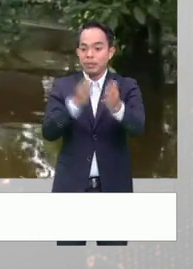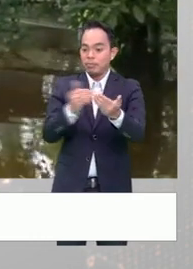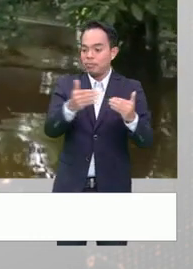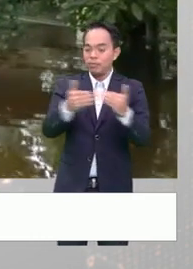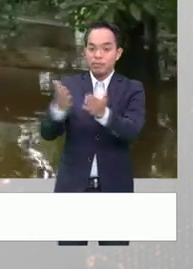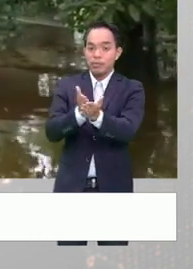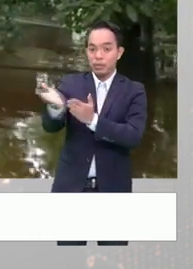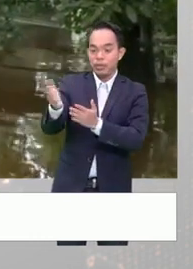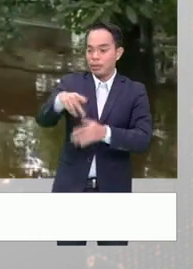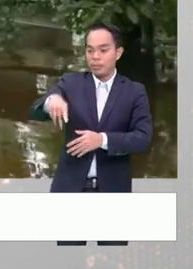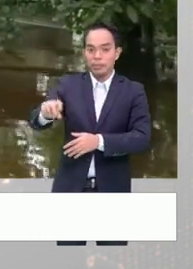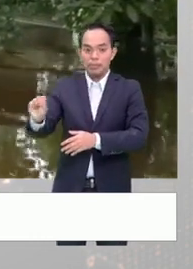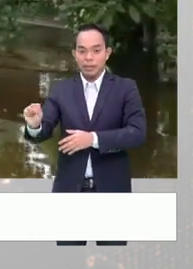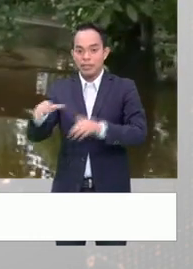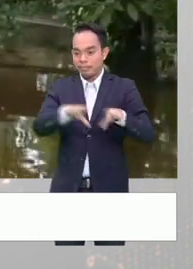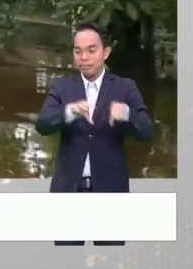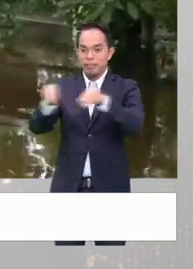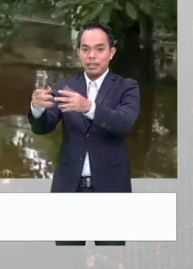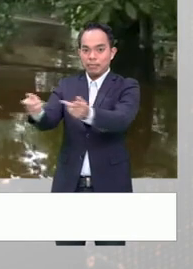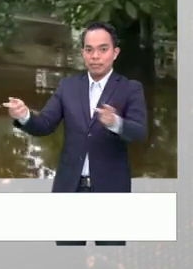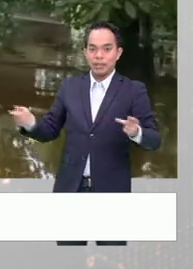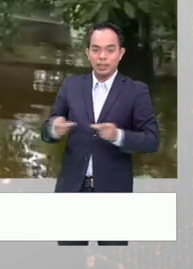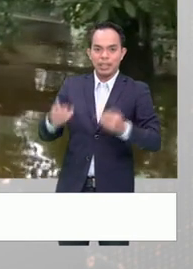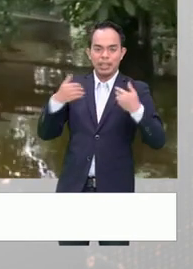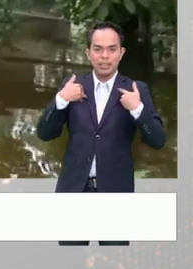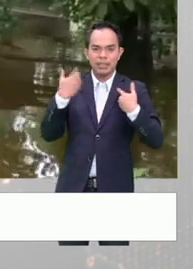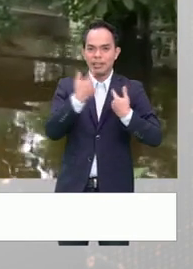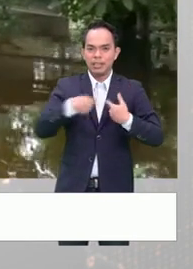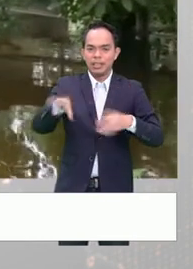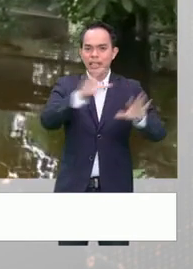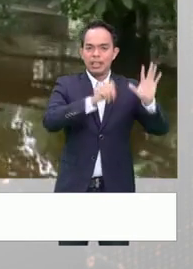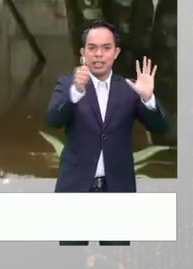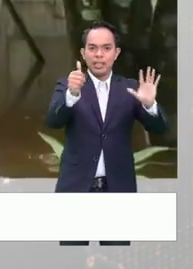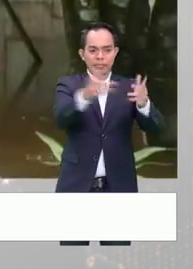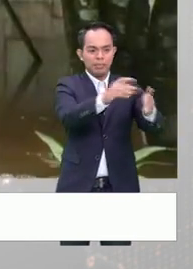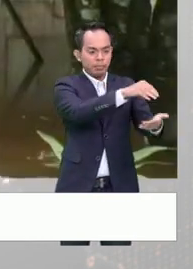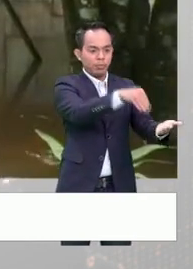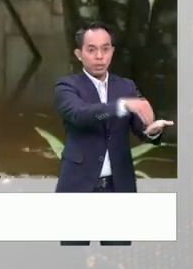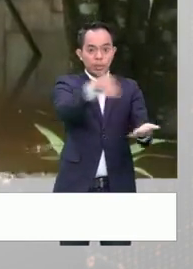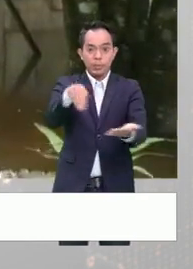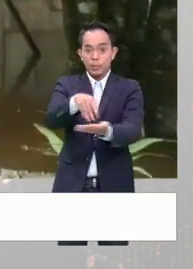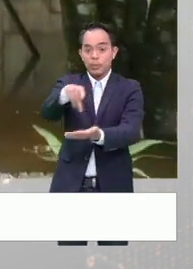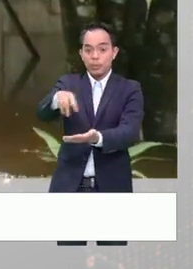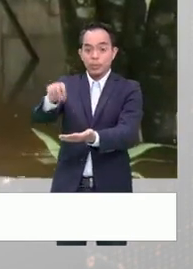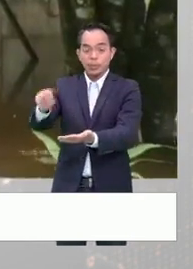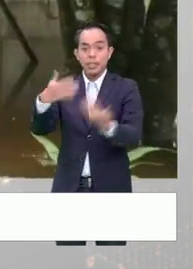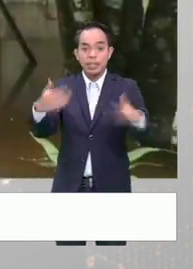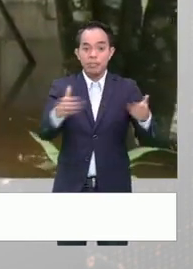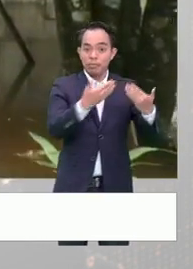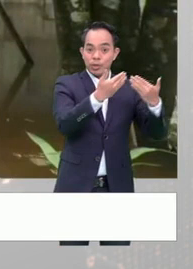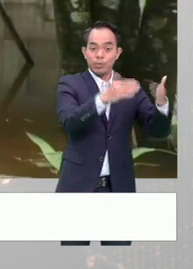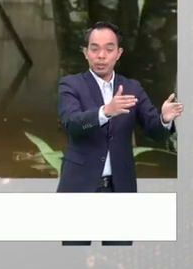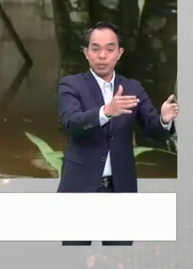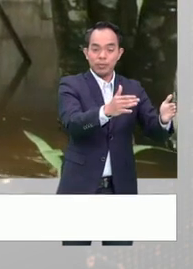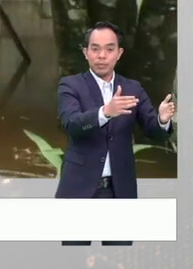pusat pemindahan sementara dan di daerah dan ini terdapat 6 pusat pemindahan sementara adalah pun dibuka melibatkan